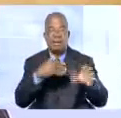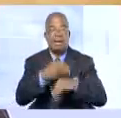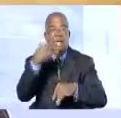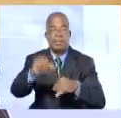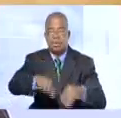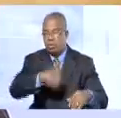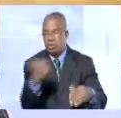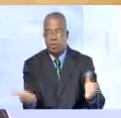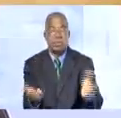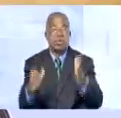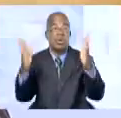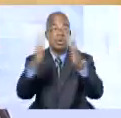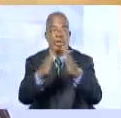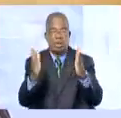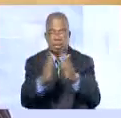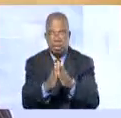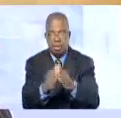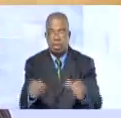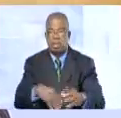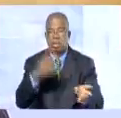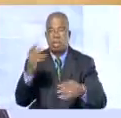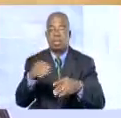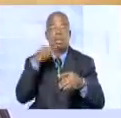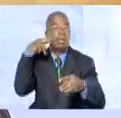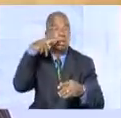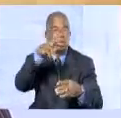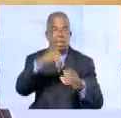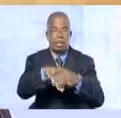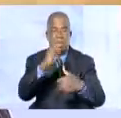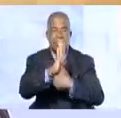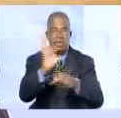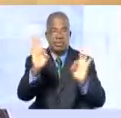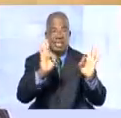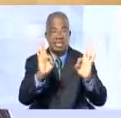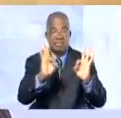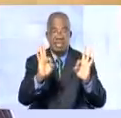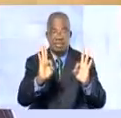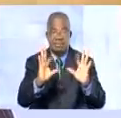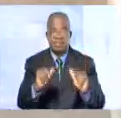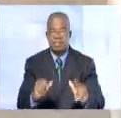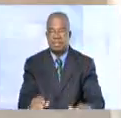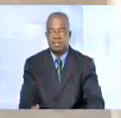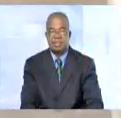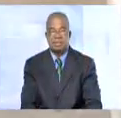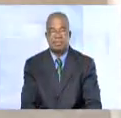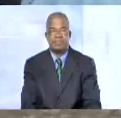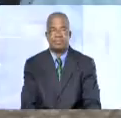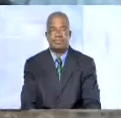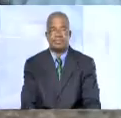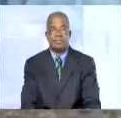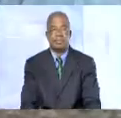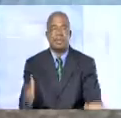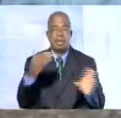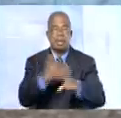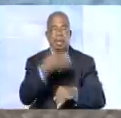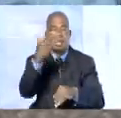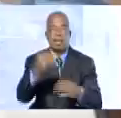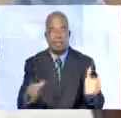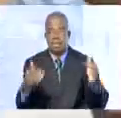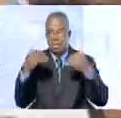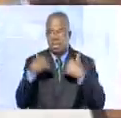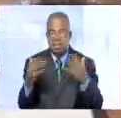la BOAD. Le point à l'ordre du jour avec notre spécialiste maison, Jean-Jacques Kwame. Après avoir apporté des